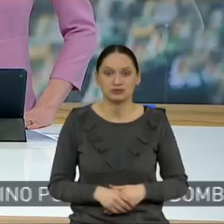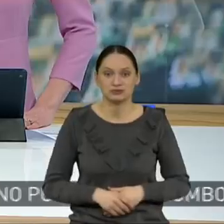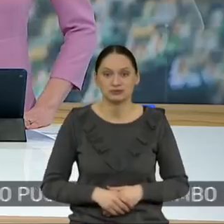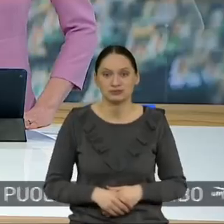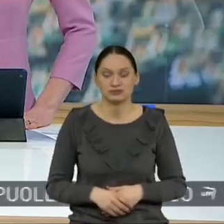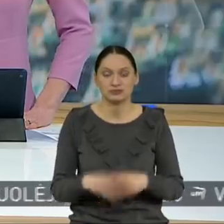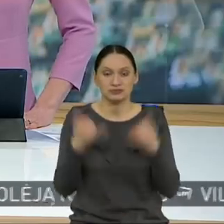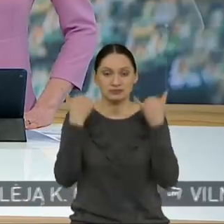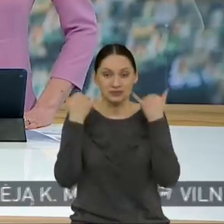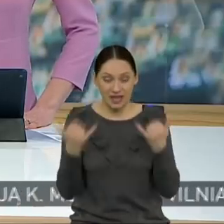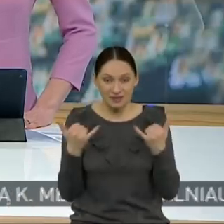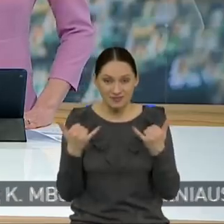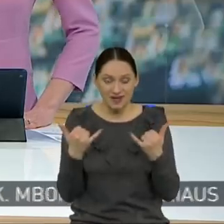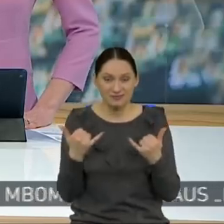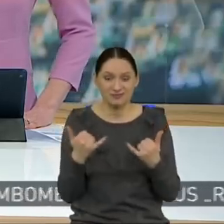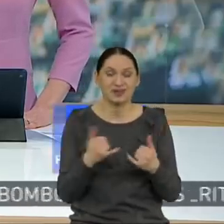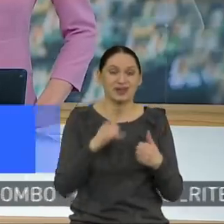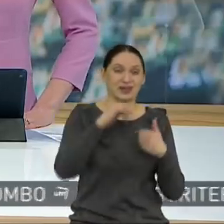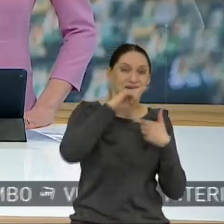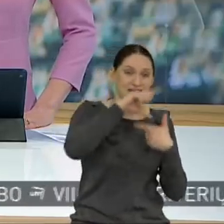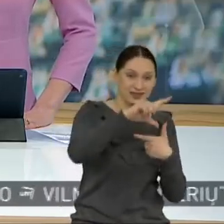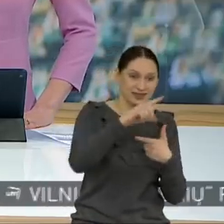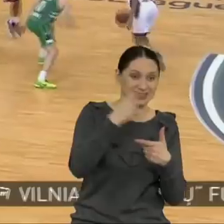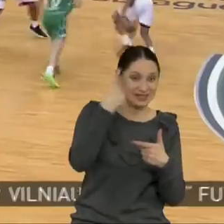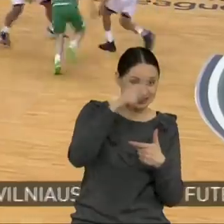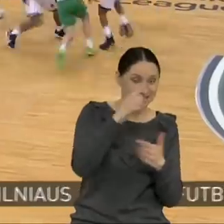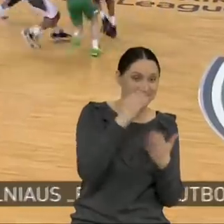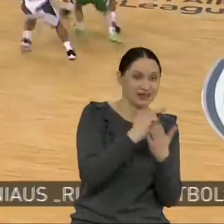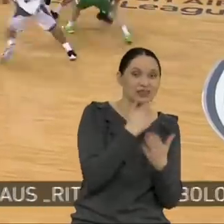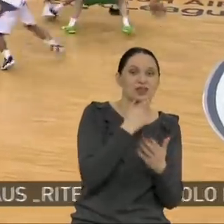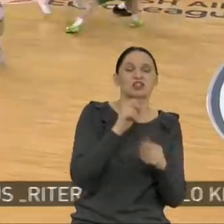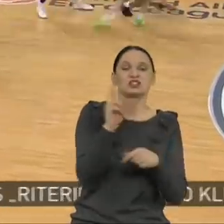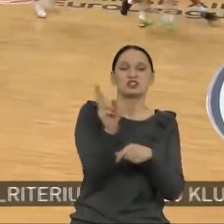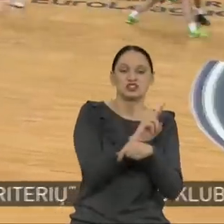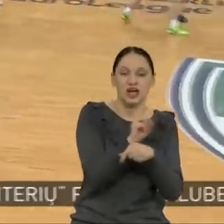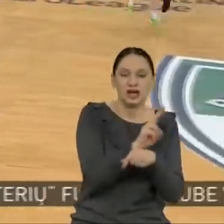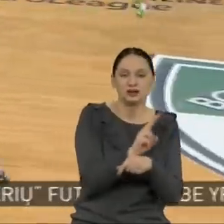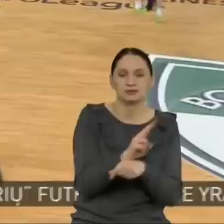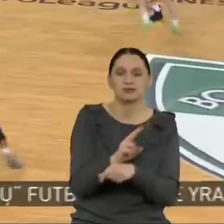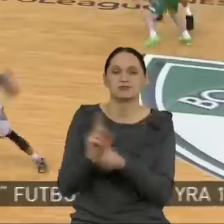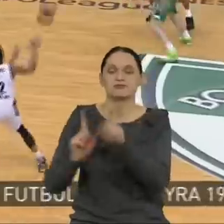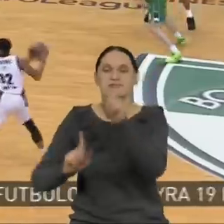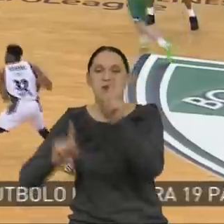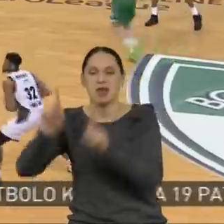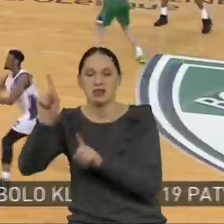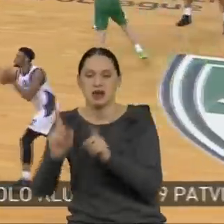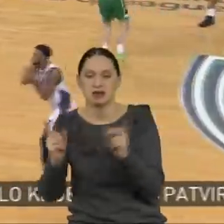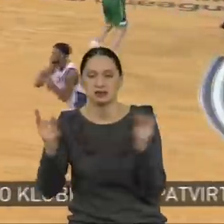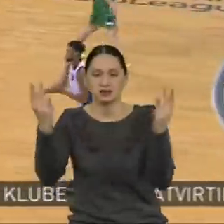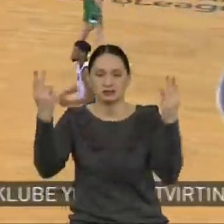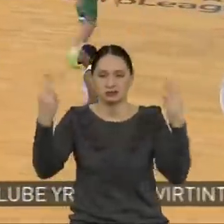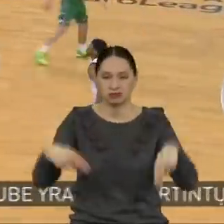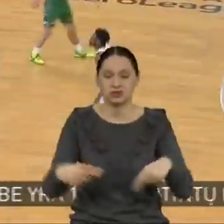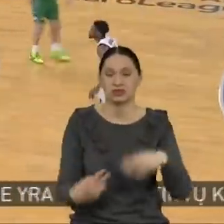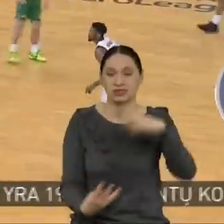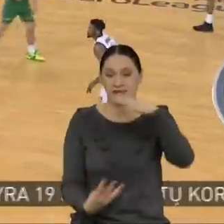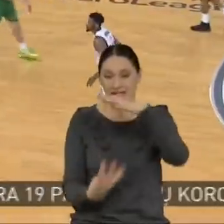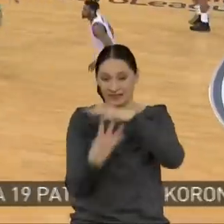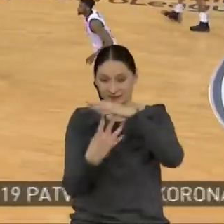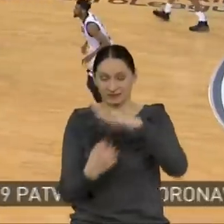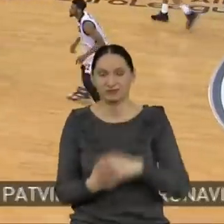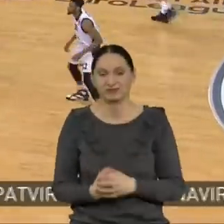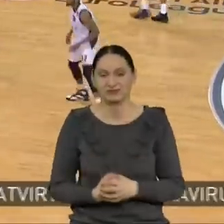Šiuo metu per pagrindinį mūsų kanalą galite stebėti Kauno Žalgirio akistatą su Milano Olimpija ekipa. Dabar vyksta ketvirtasis